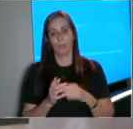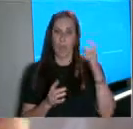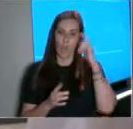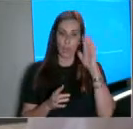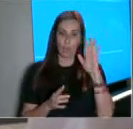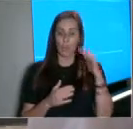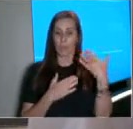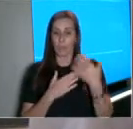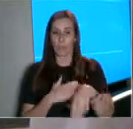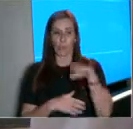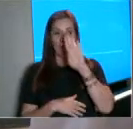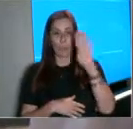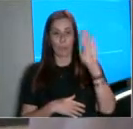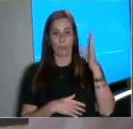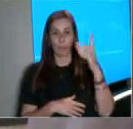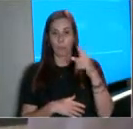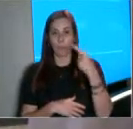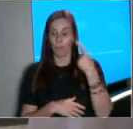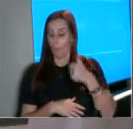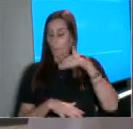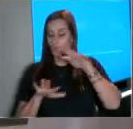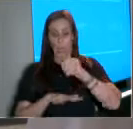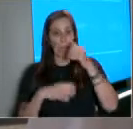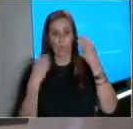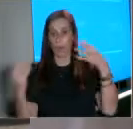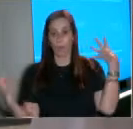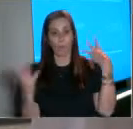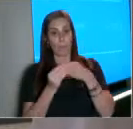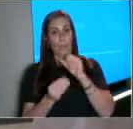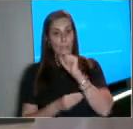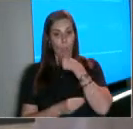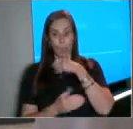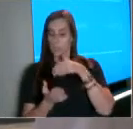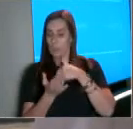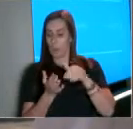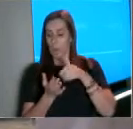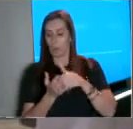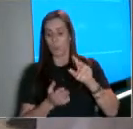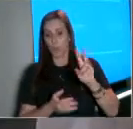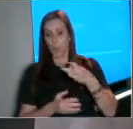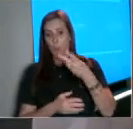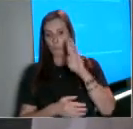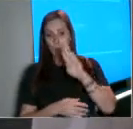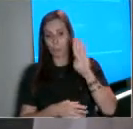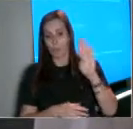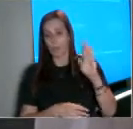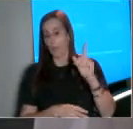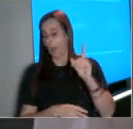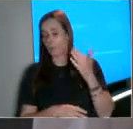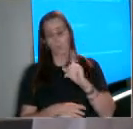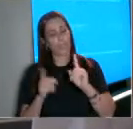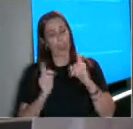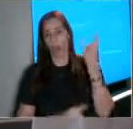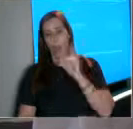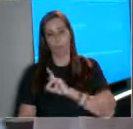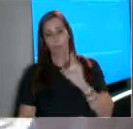חשבנו שבסופו של דבר בנימין נתניהו, שלפי דעתי הוא אחד מראשי הממשלה הטובים ביותר בהיסטוריה, ימשיך לקדנציה נוספת, ולצערי זה לא